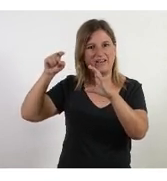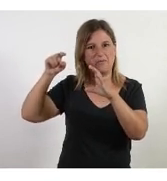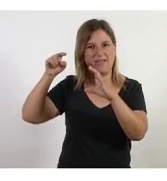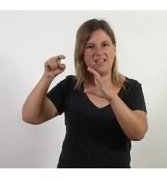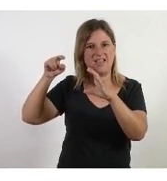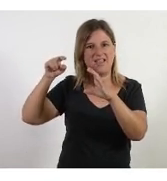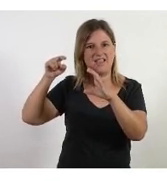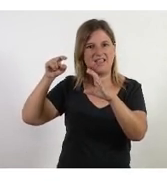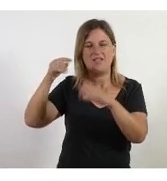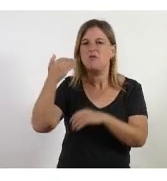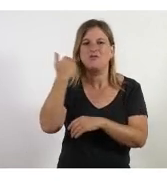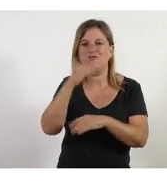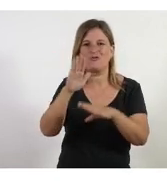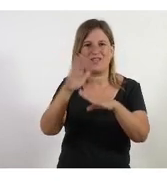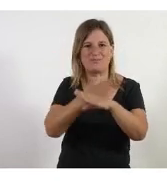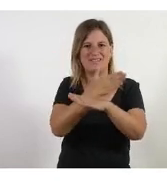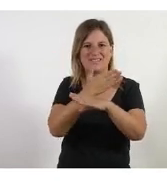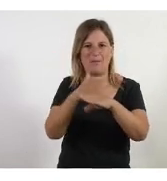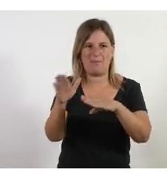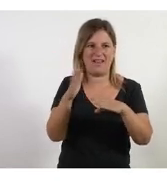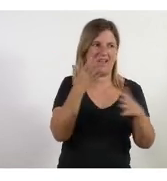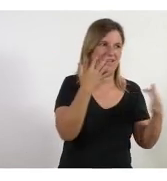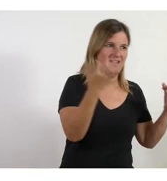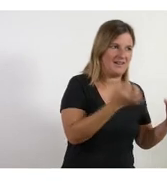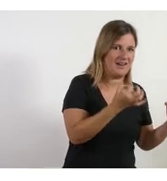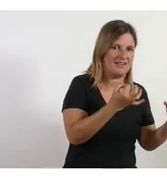cap no sap diferenciar el que és